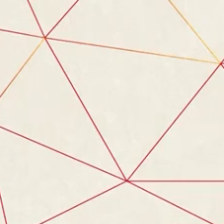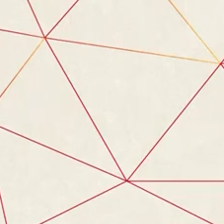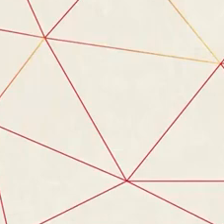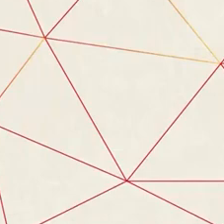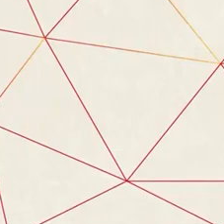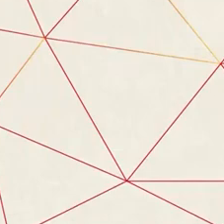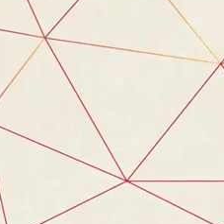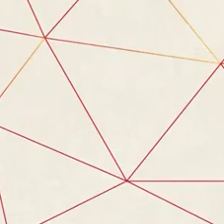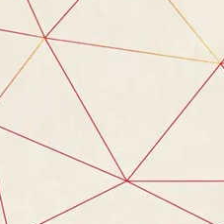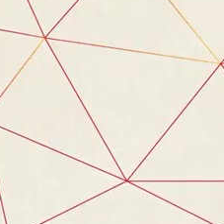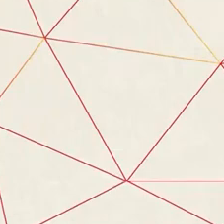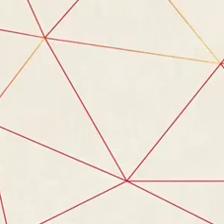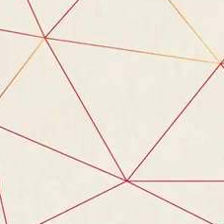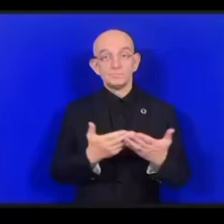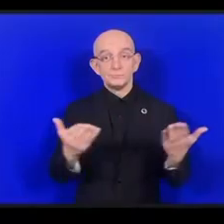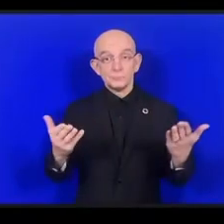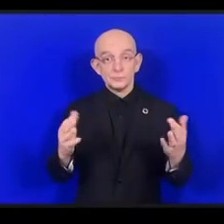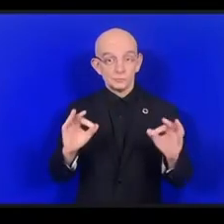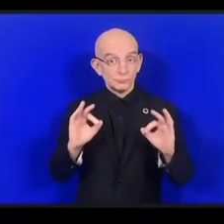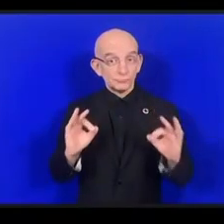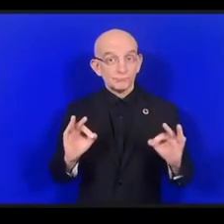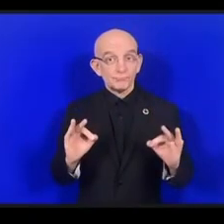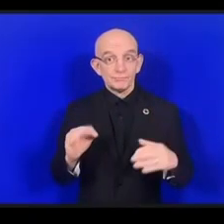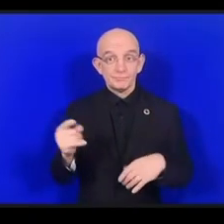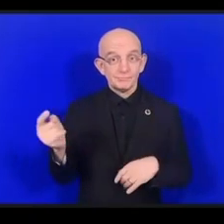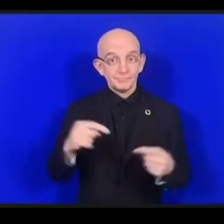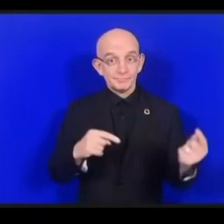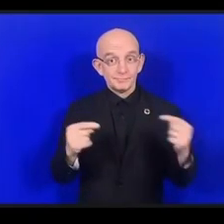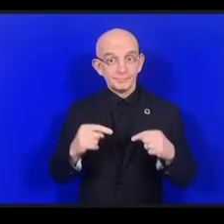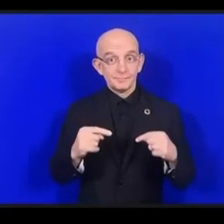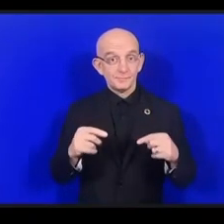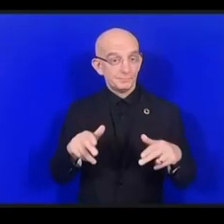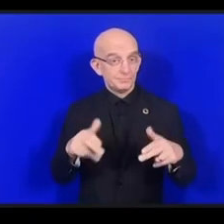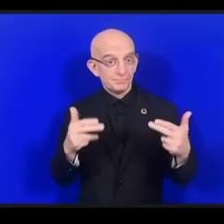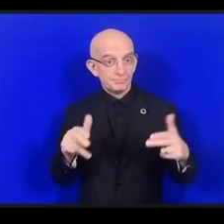We are here for the main session on.